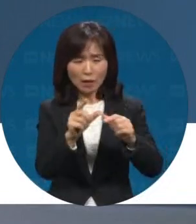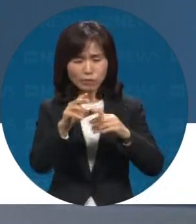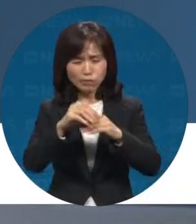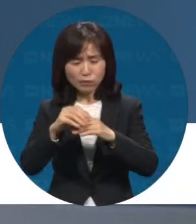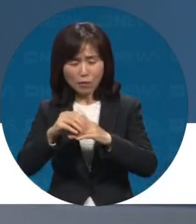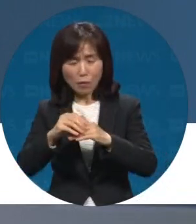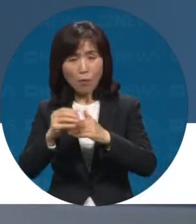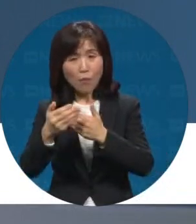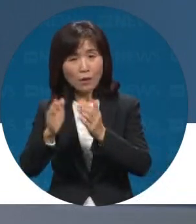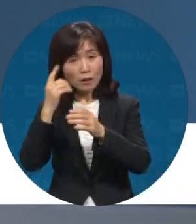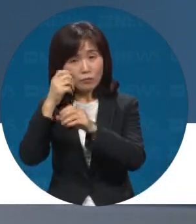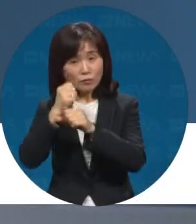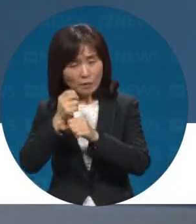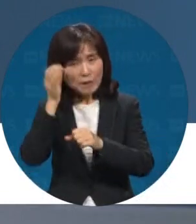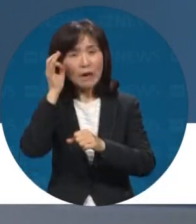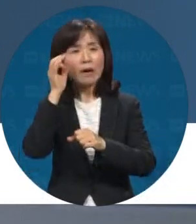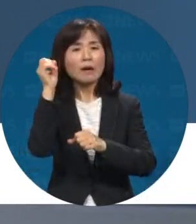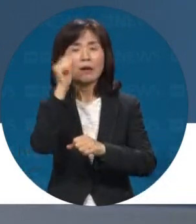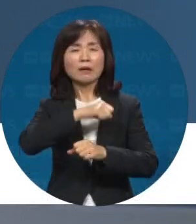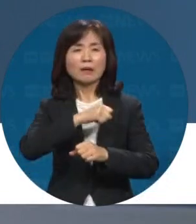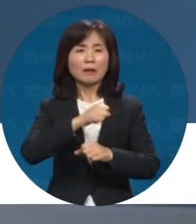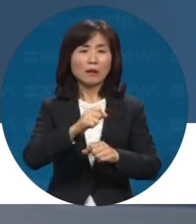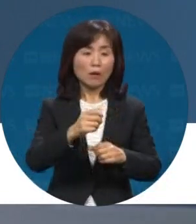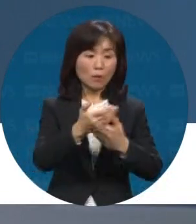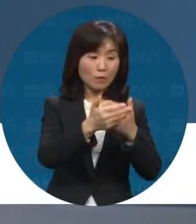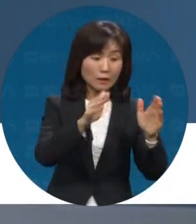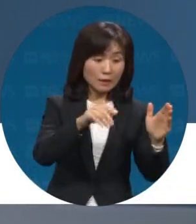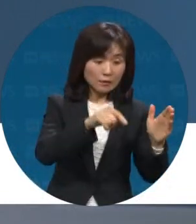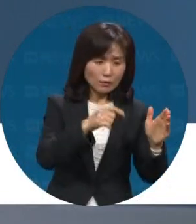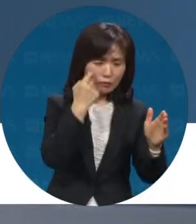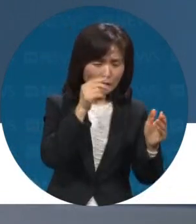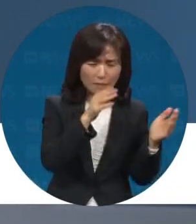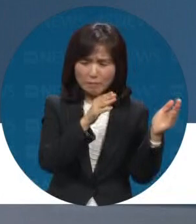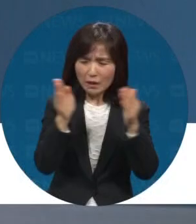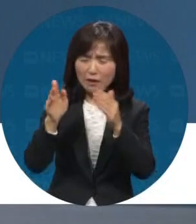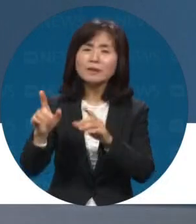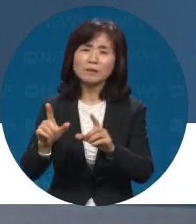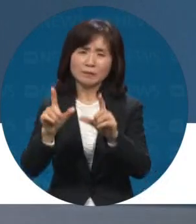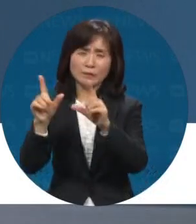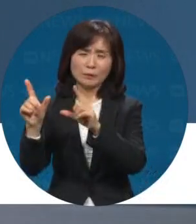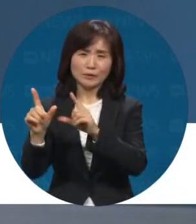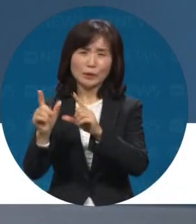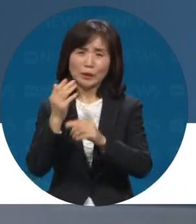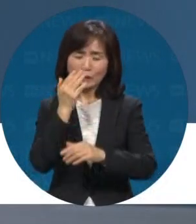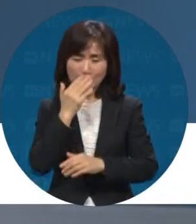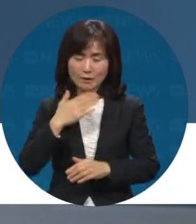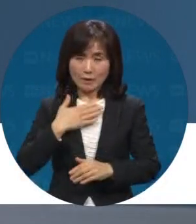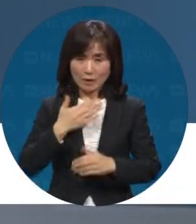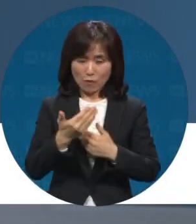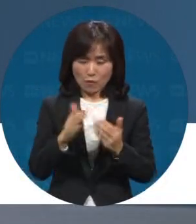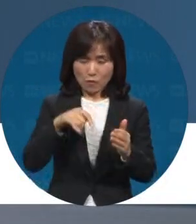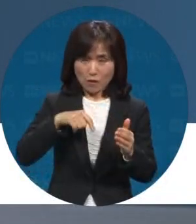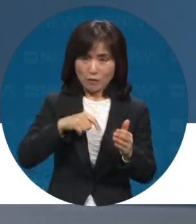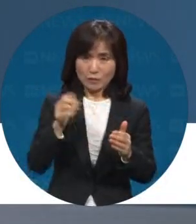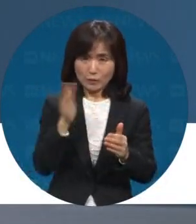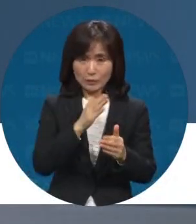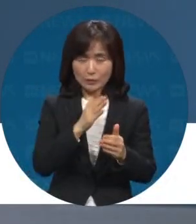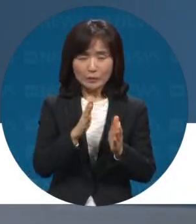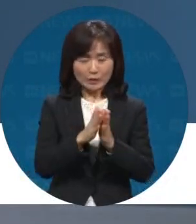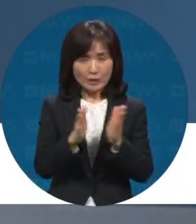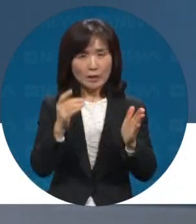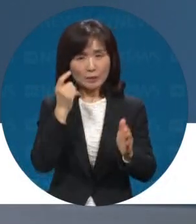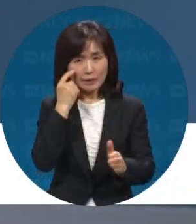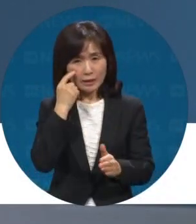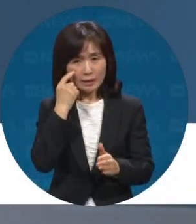연구라는 것을 깨닫고 공간에서 삶으로 눈을 좀 돌렸어요 소박하게 내공감부터 변화시켜보자 작게 시작해